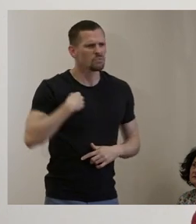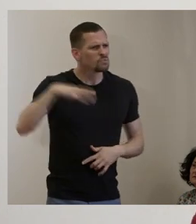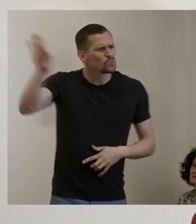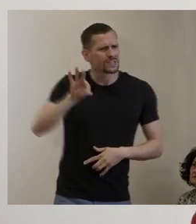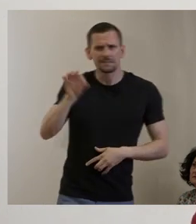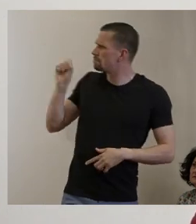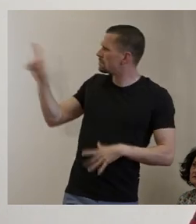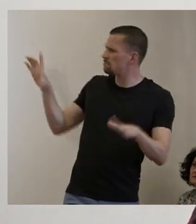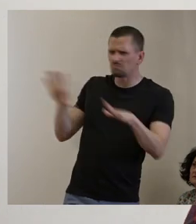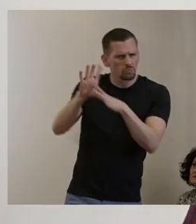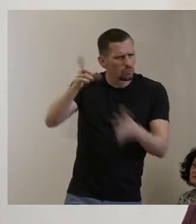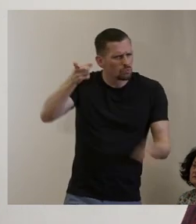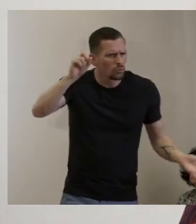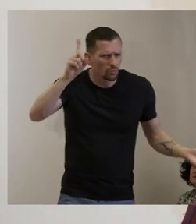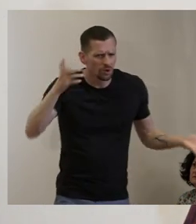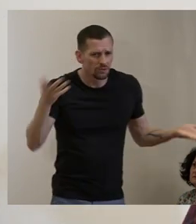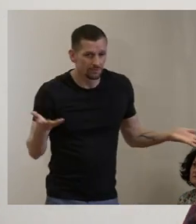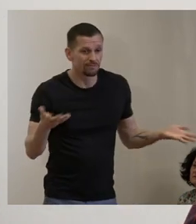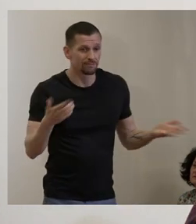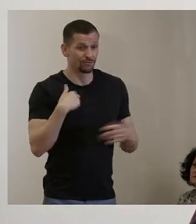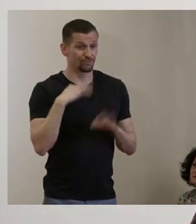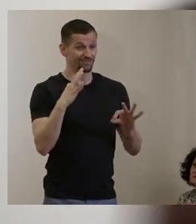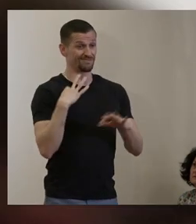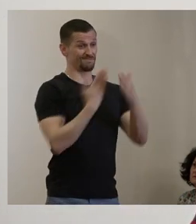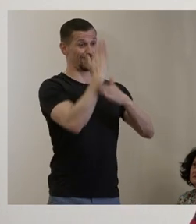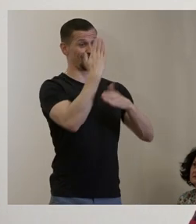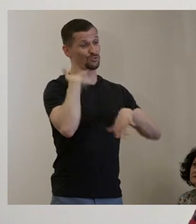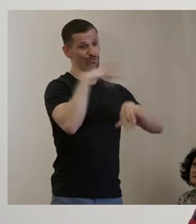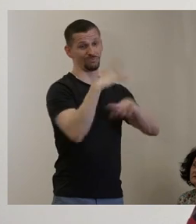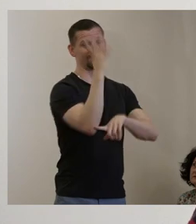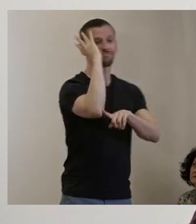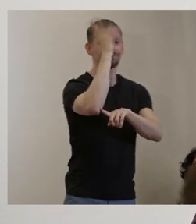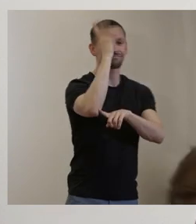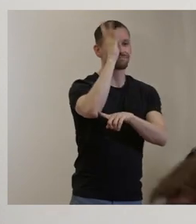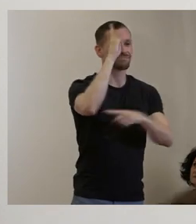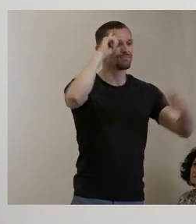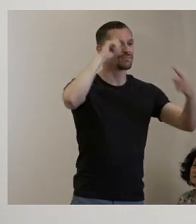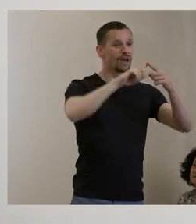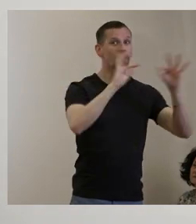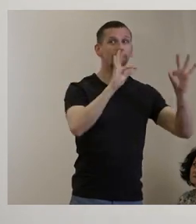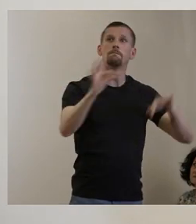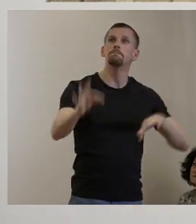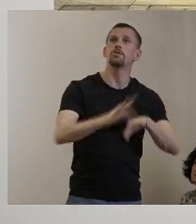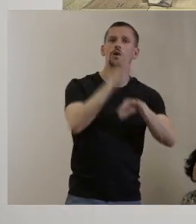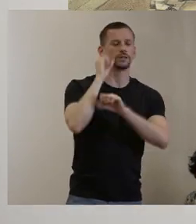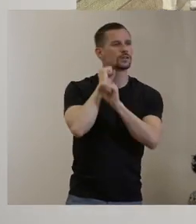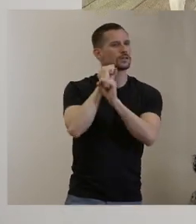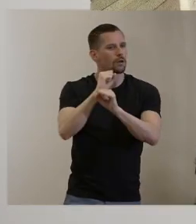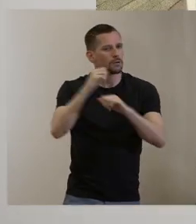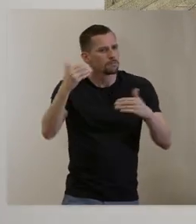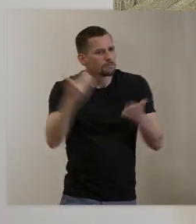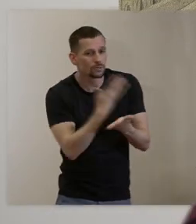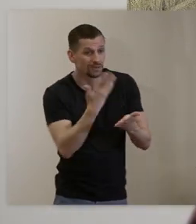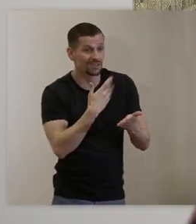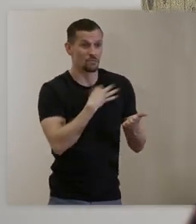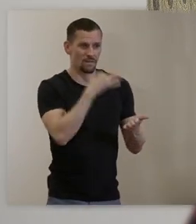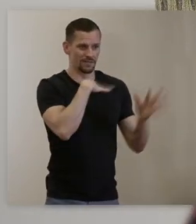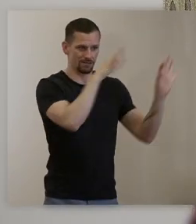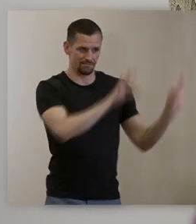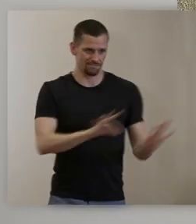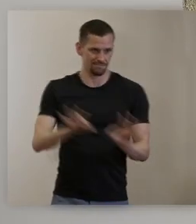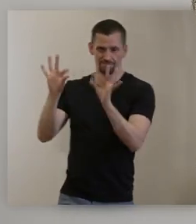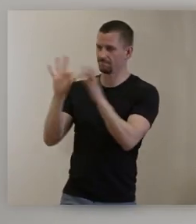sur le mariage des esclaves, une clé pour comprendre la société esclavagiste. Et voici l'image. Alors, que dit la légende